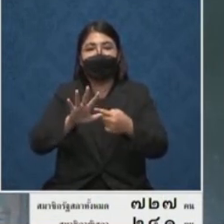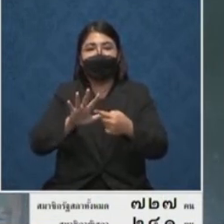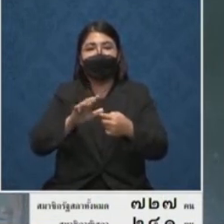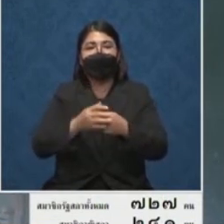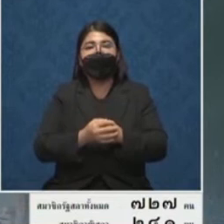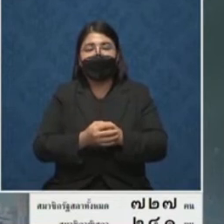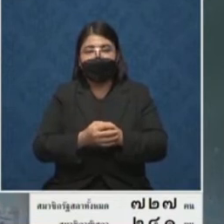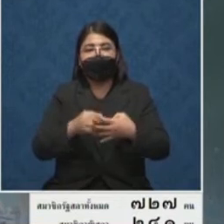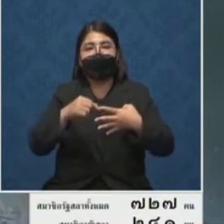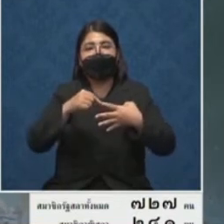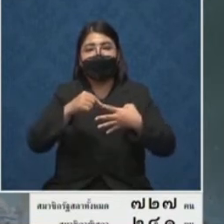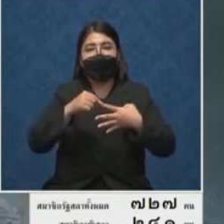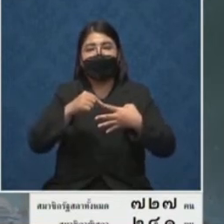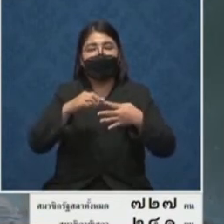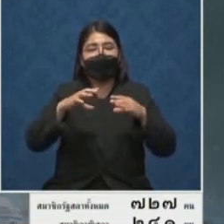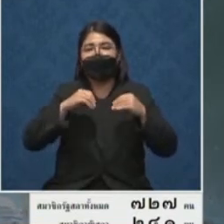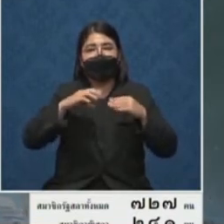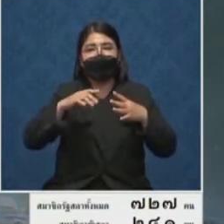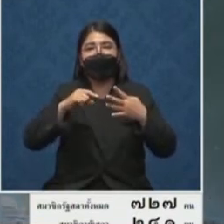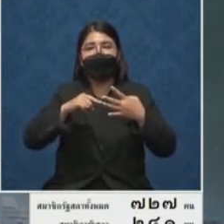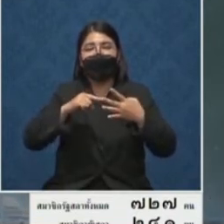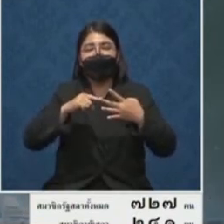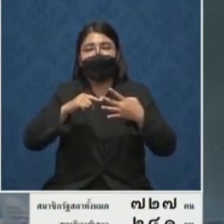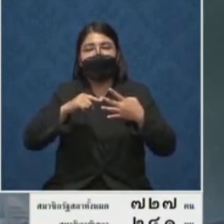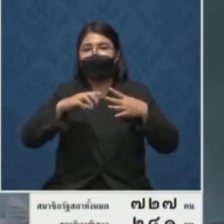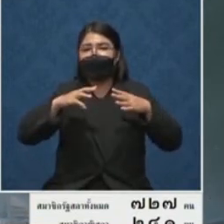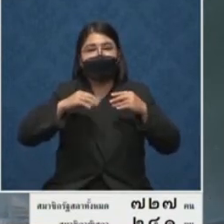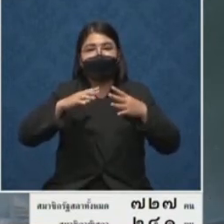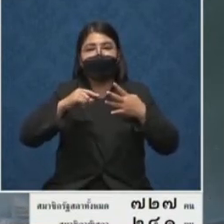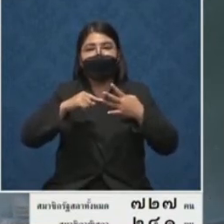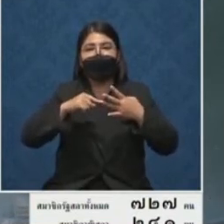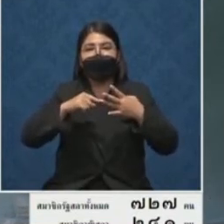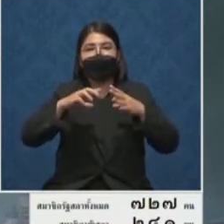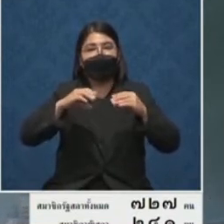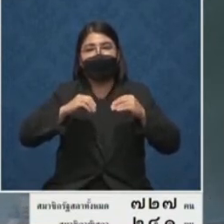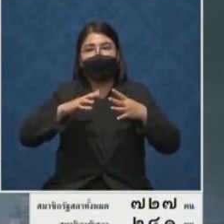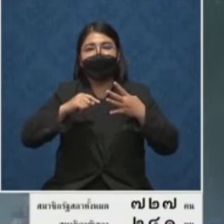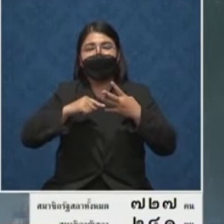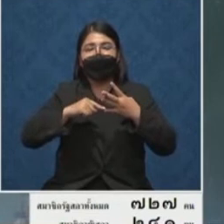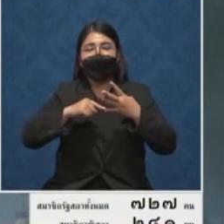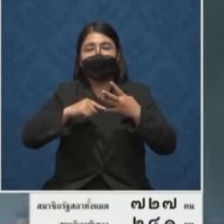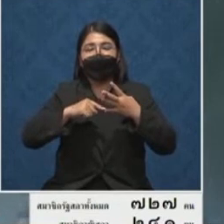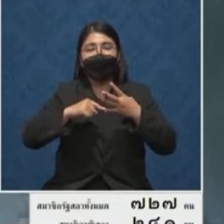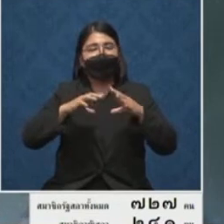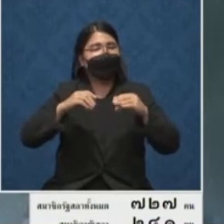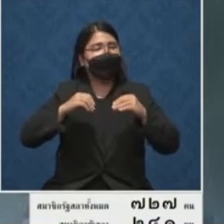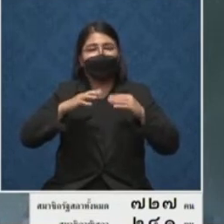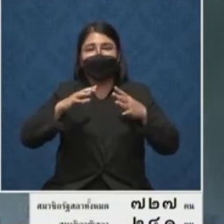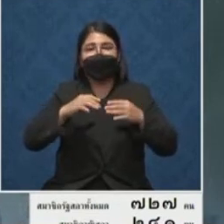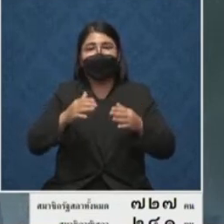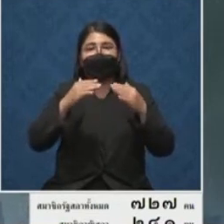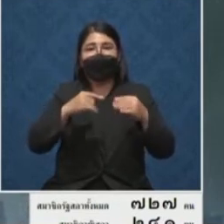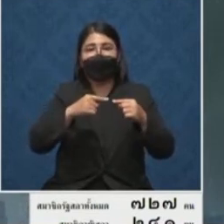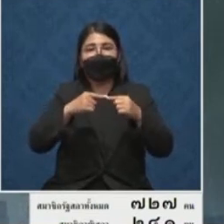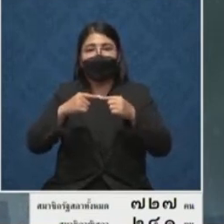672นายอนุชานาคาใส 1ไม่รับหลักการ2ไม่รับหลักการ3ไม่รับหลัก